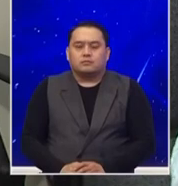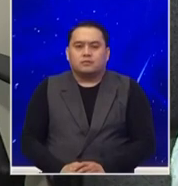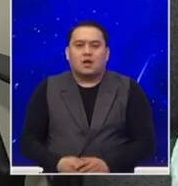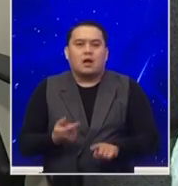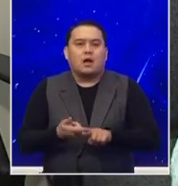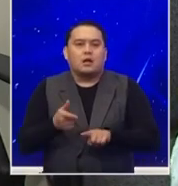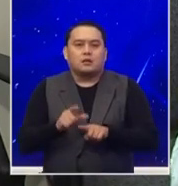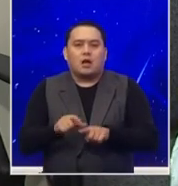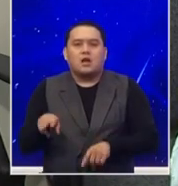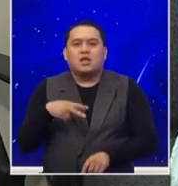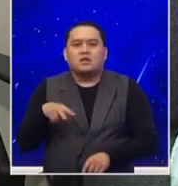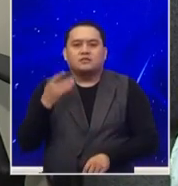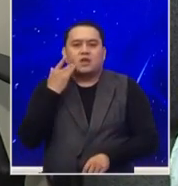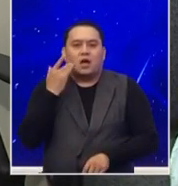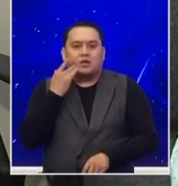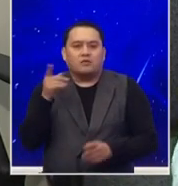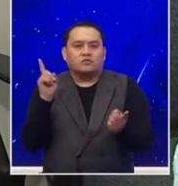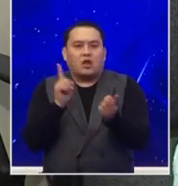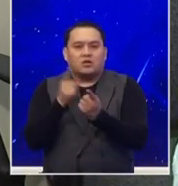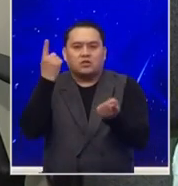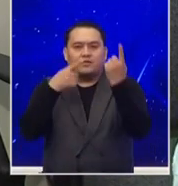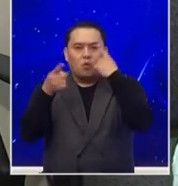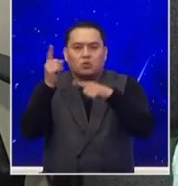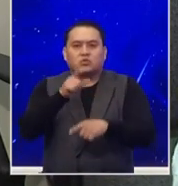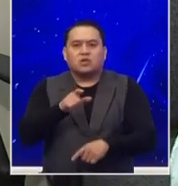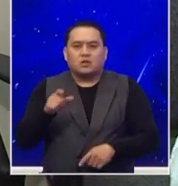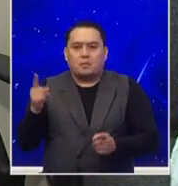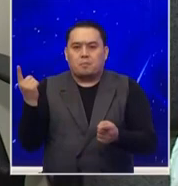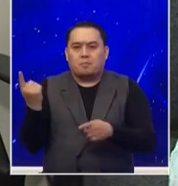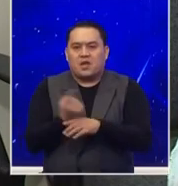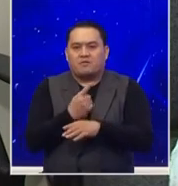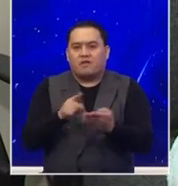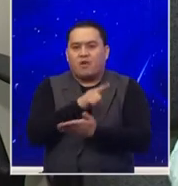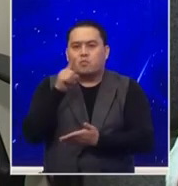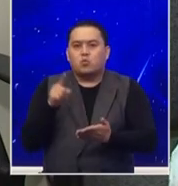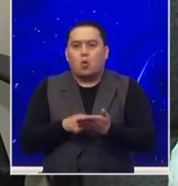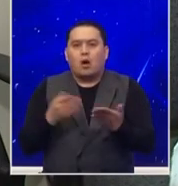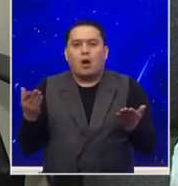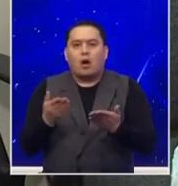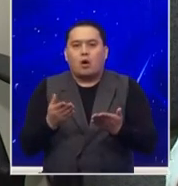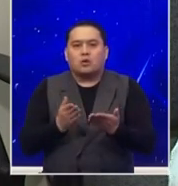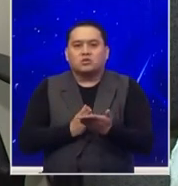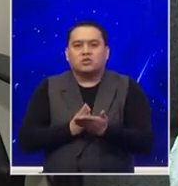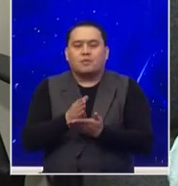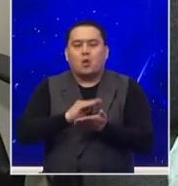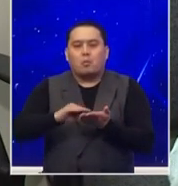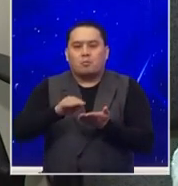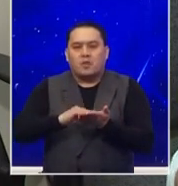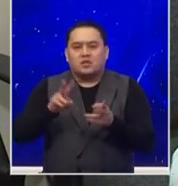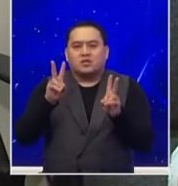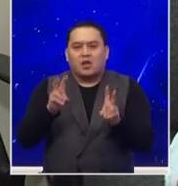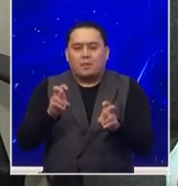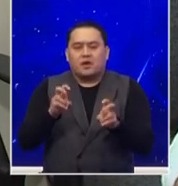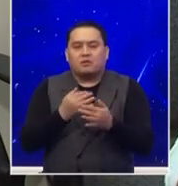Это же литература. Всегда, когда встречаешь творческого человека, первым делом задаешь вопрос, в каком жанре ты пишешь. Есть несколько